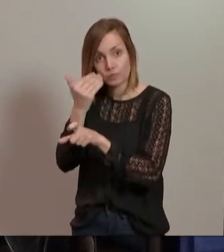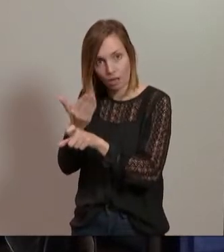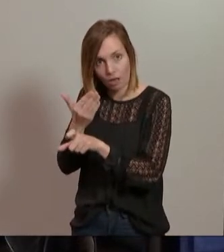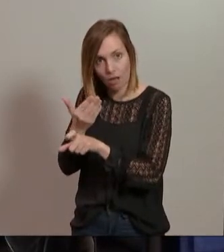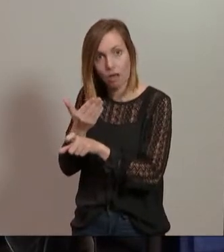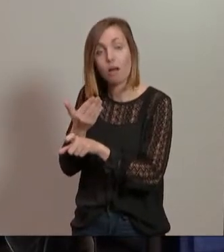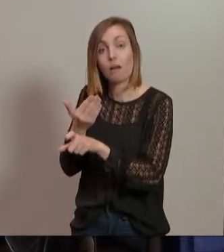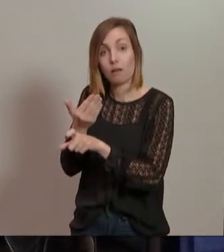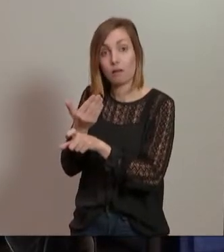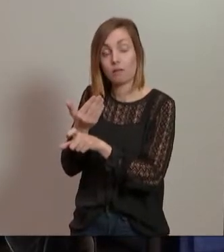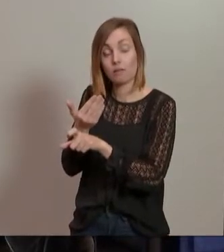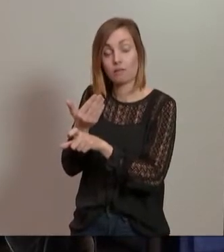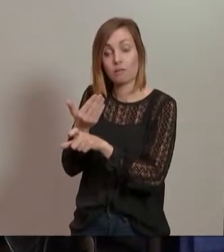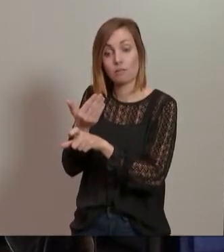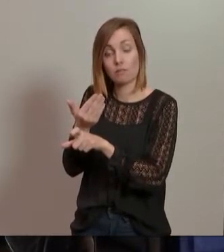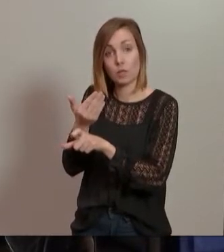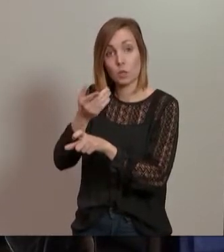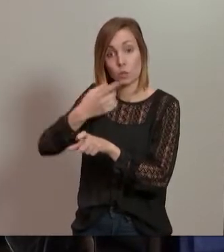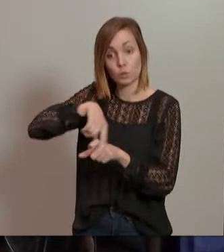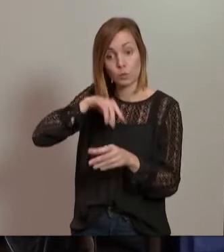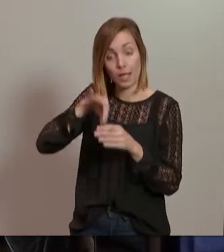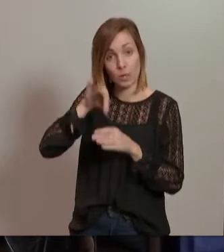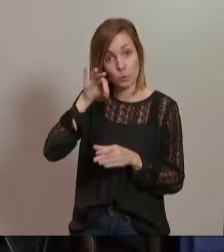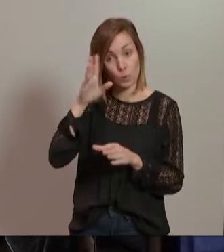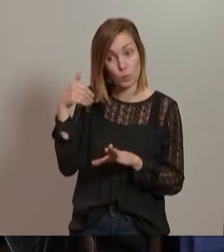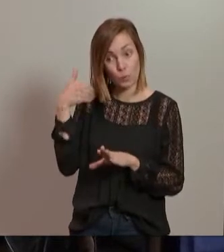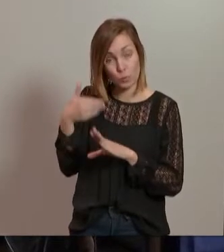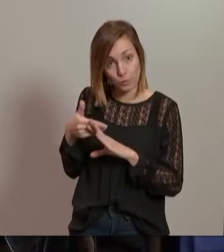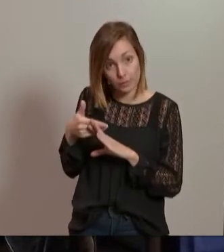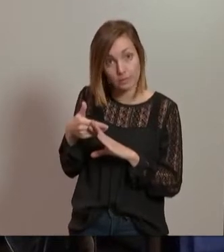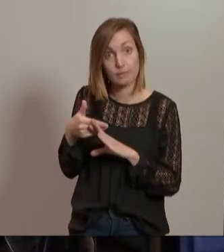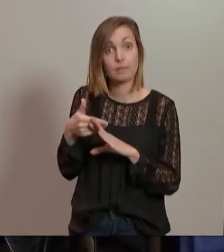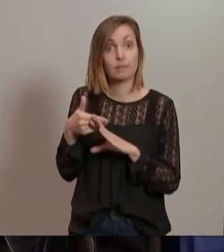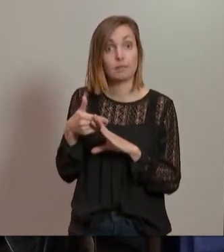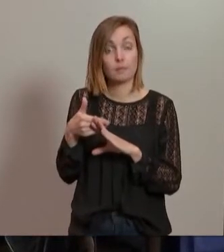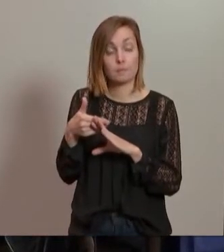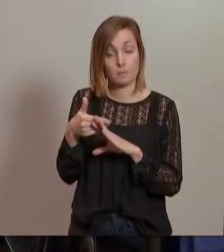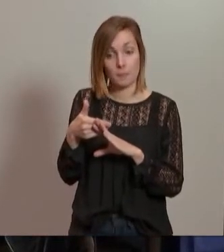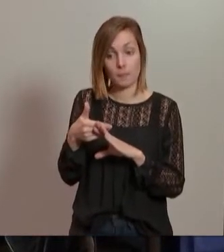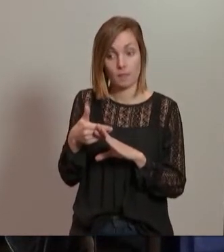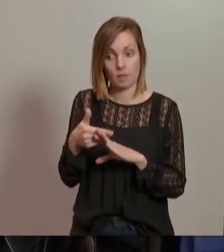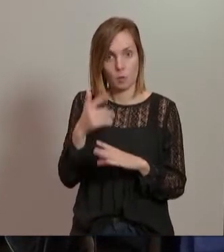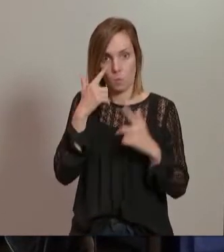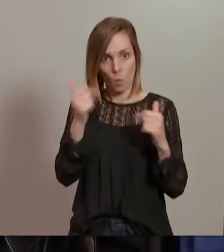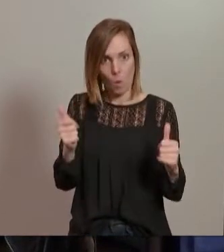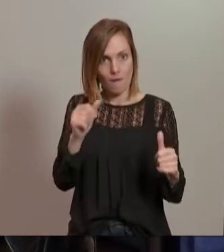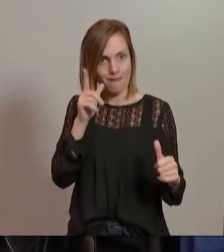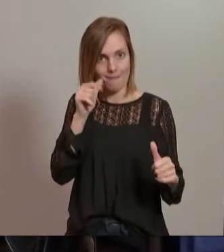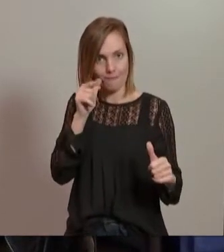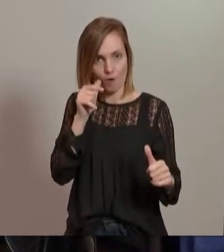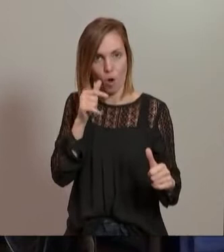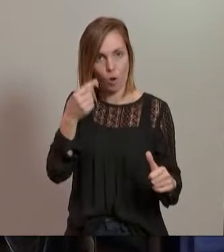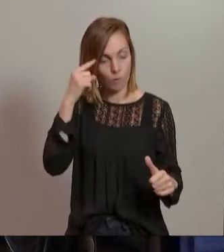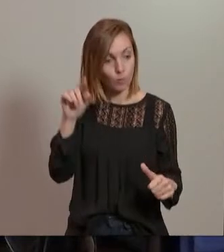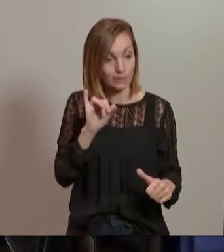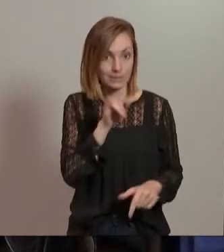souligner, depuis que nous sommes élus, l'effort que nous voulons donner pour la collectivité au service des